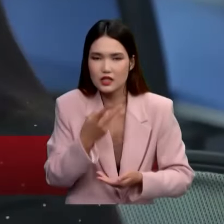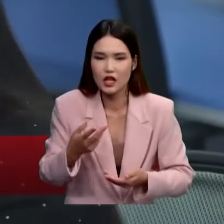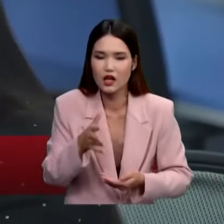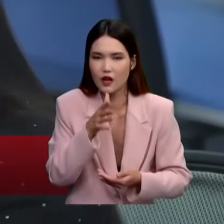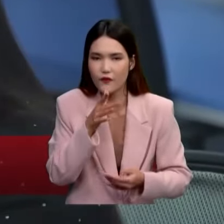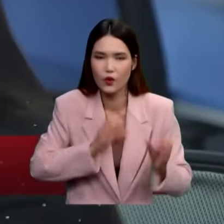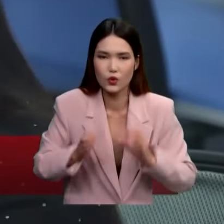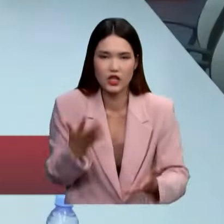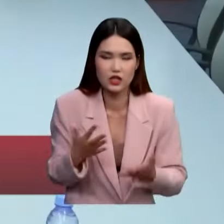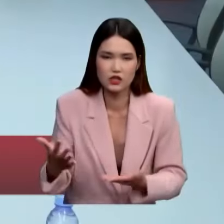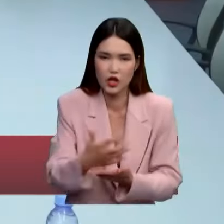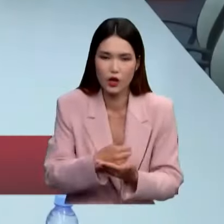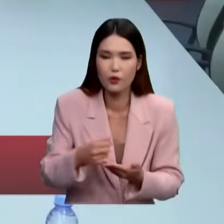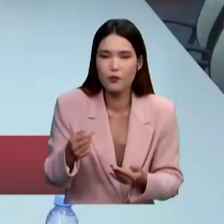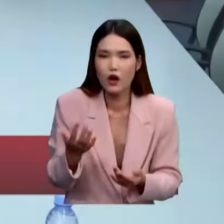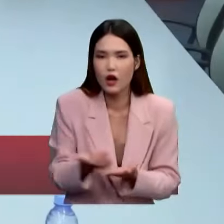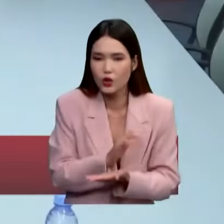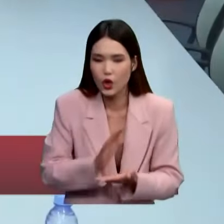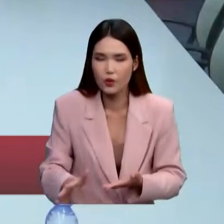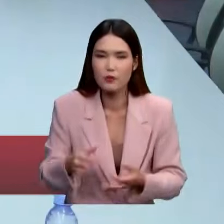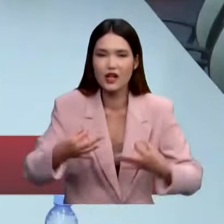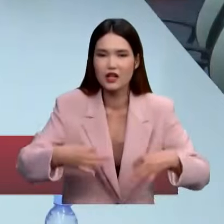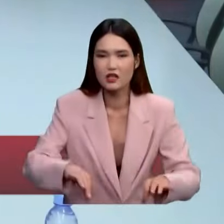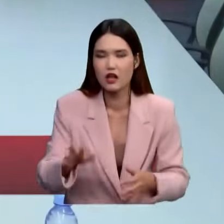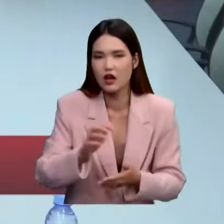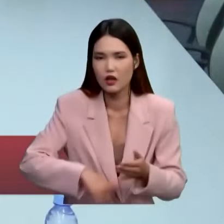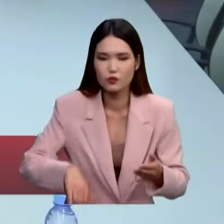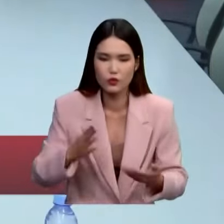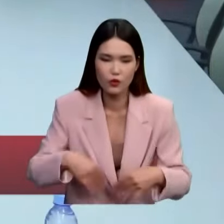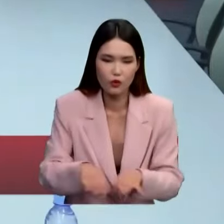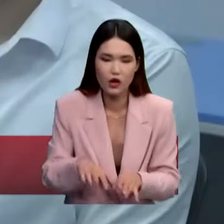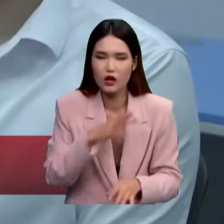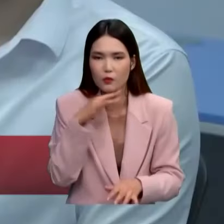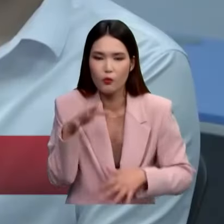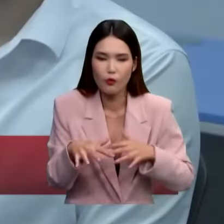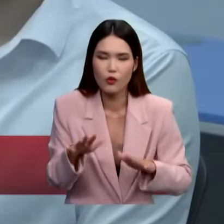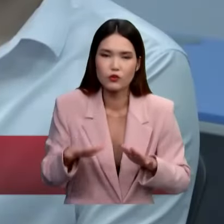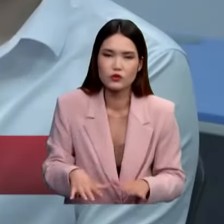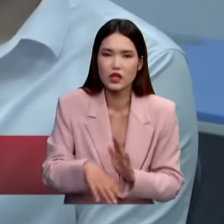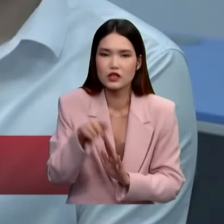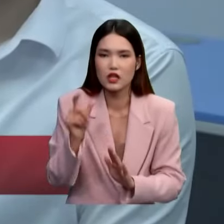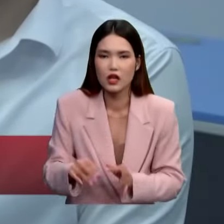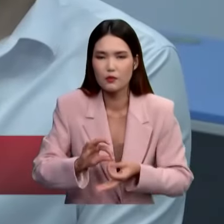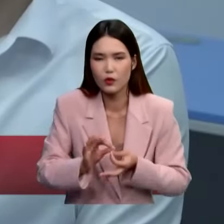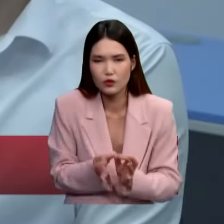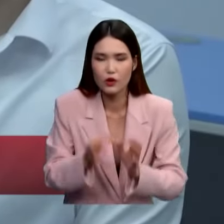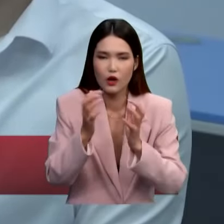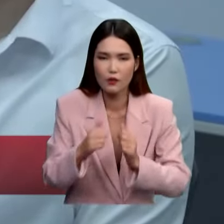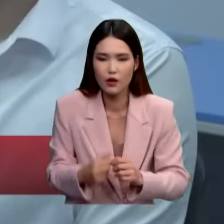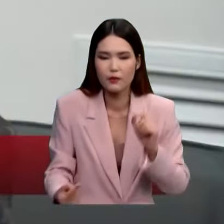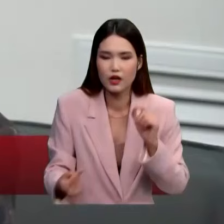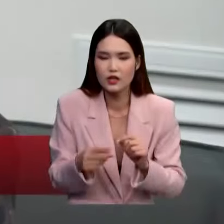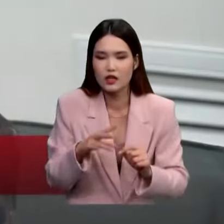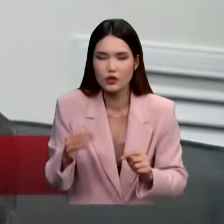удастся набрать группы, лицензию отзывают. Требований к учебным заведениям масса, и департамент досконально проверяет соответствие